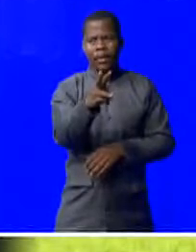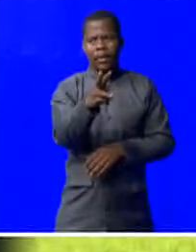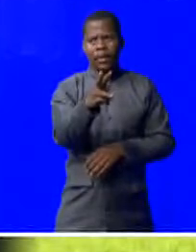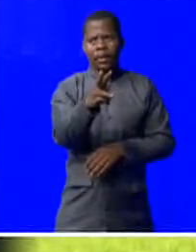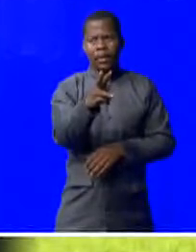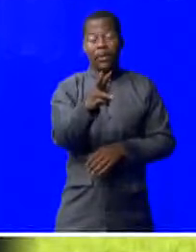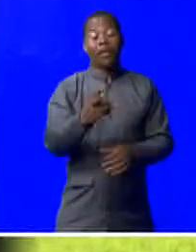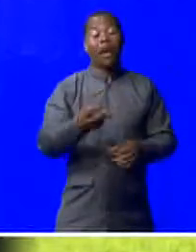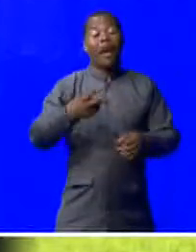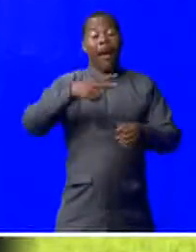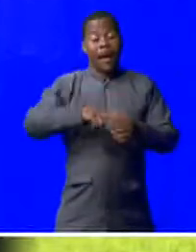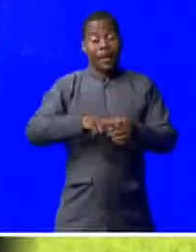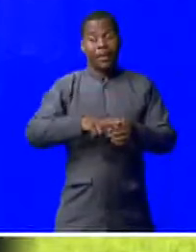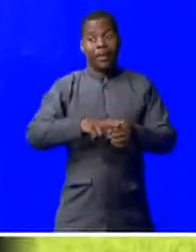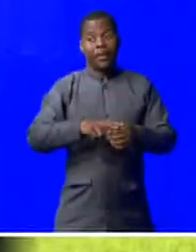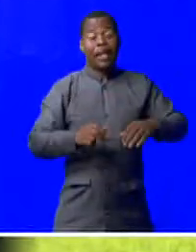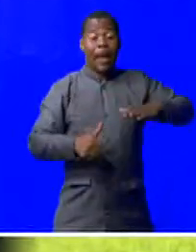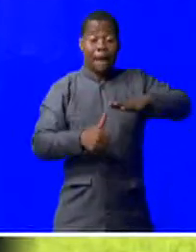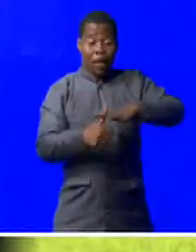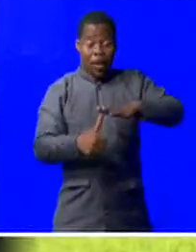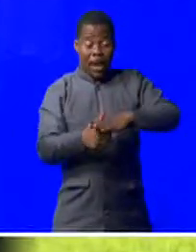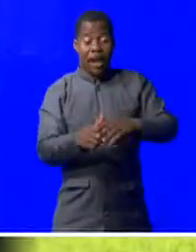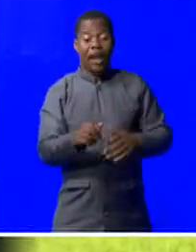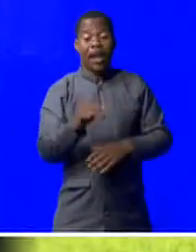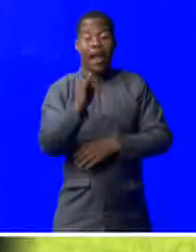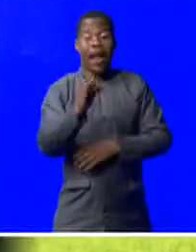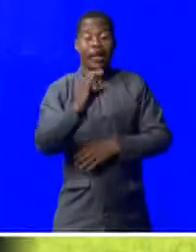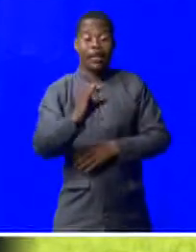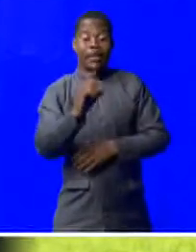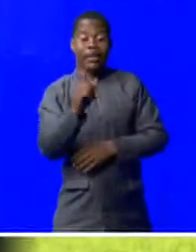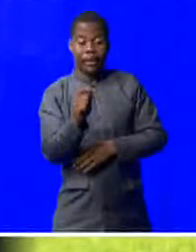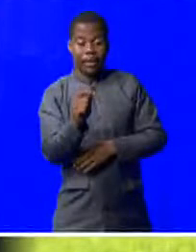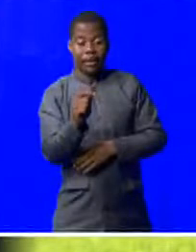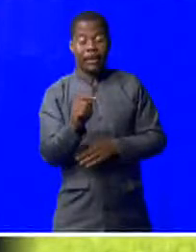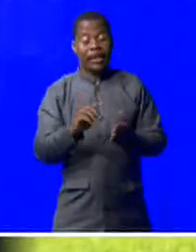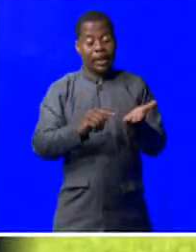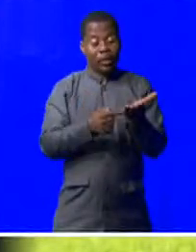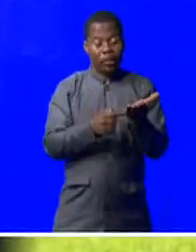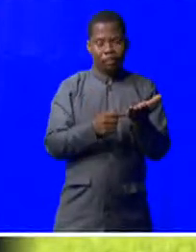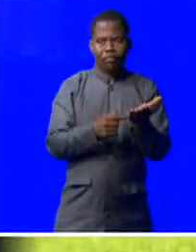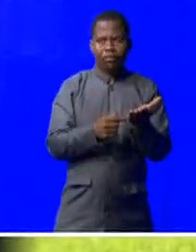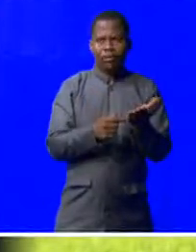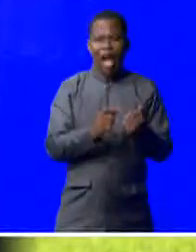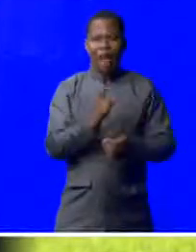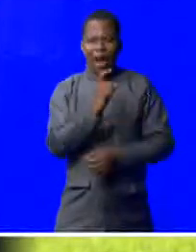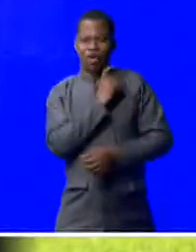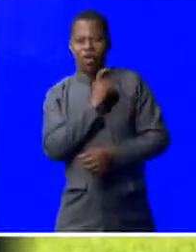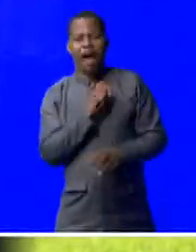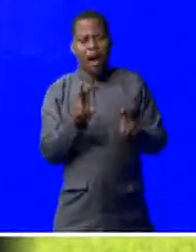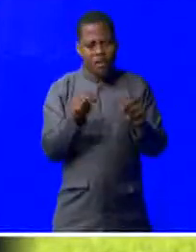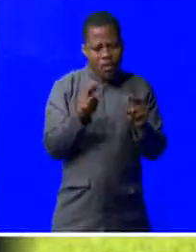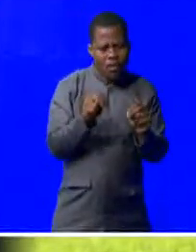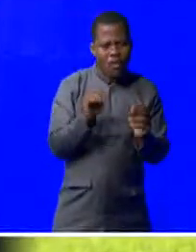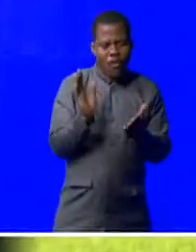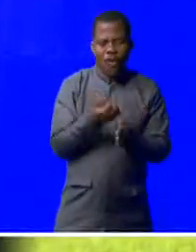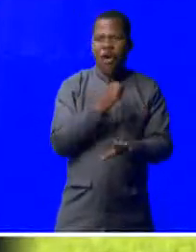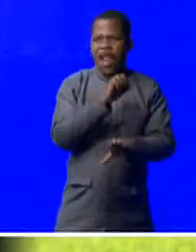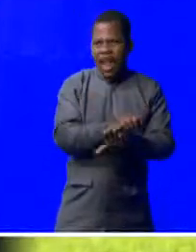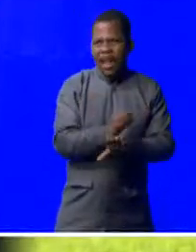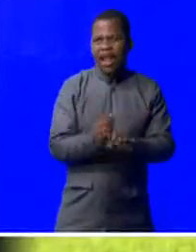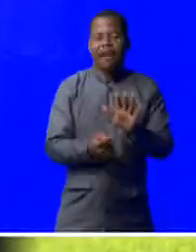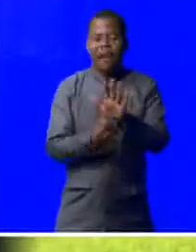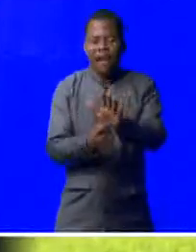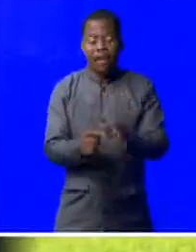kumcoka nane ukuthi iICT iyakwazi lokuthi ungathola ama customer lamasha sila kangwane